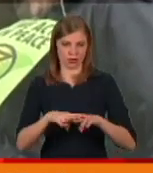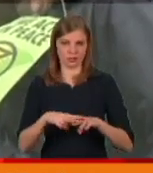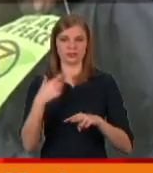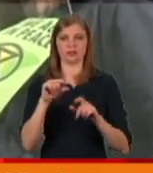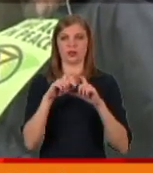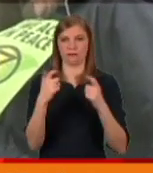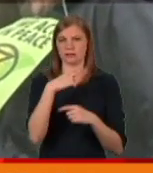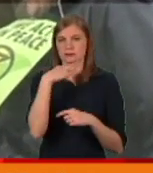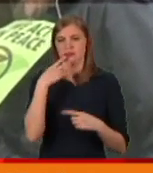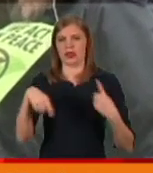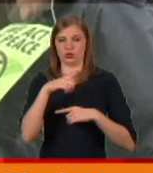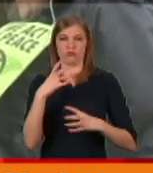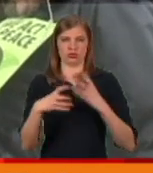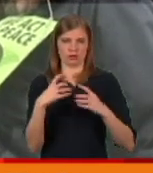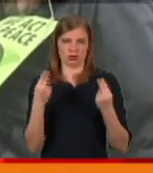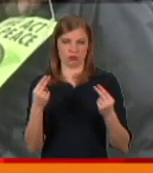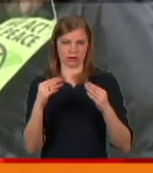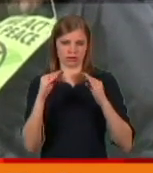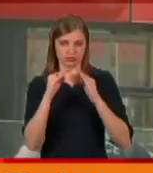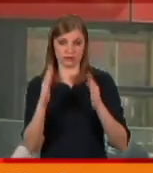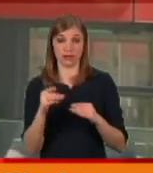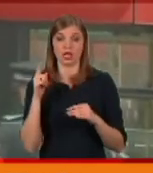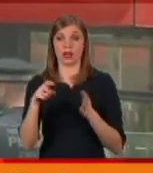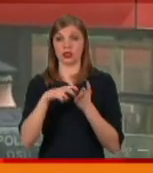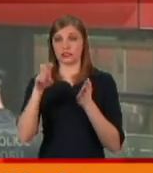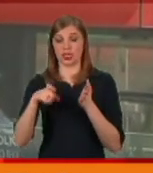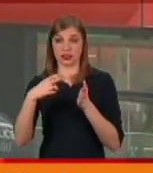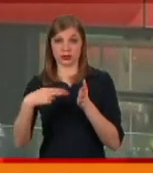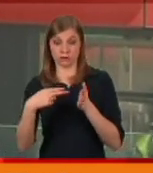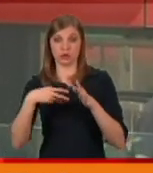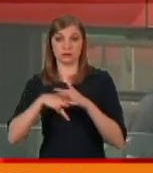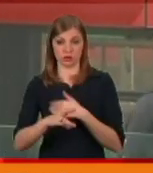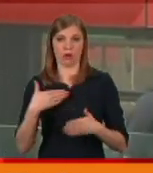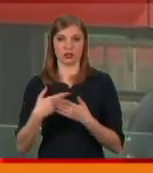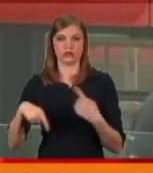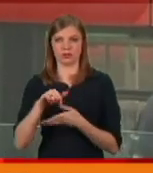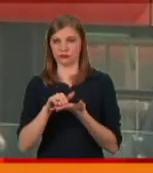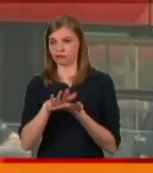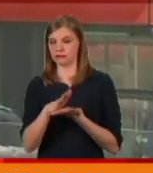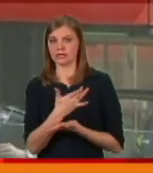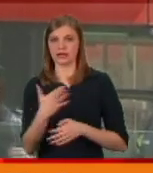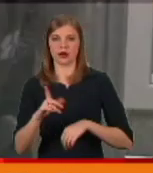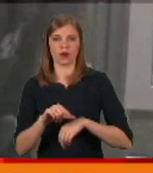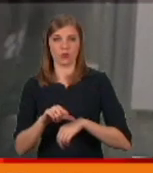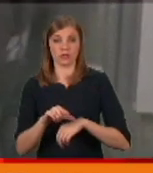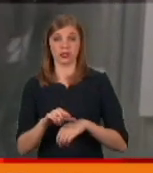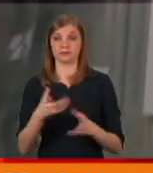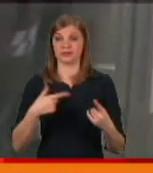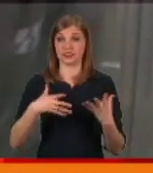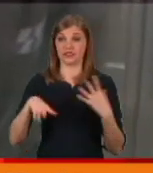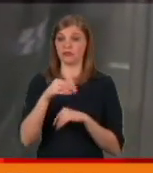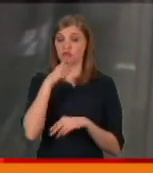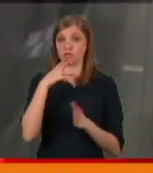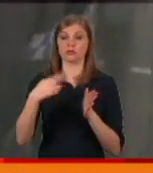мають офіси багато міжнародних корпорацій. Злазити з даху потяга метро активісти відмовлялися кілька годин. Увесь цей